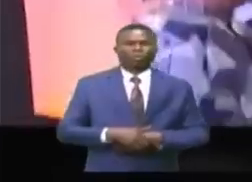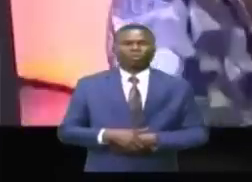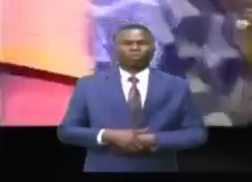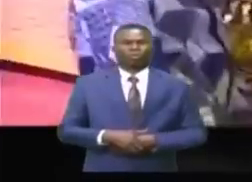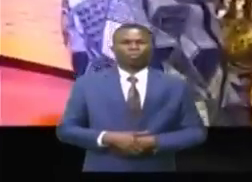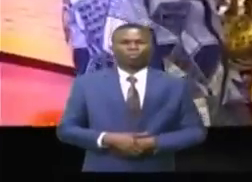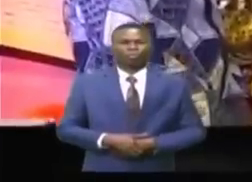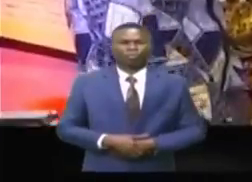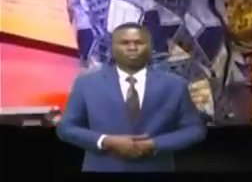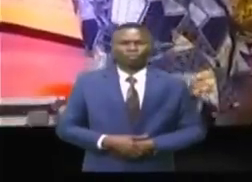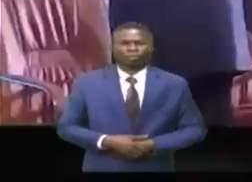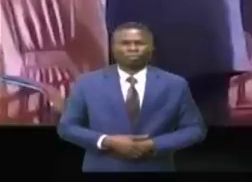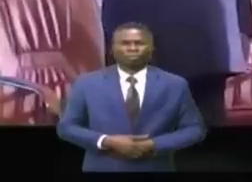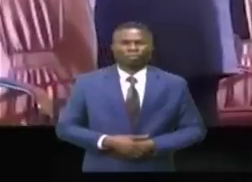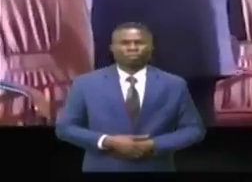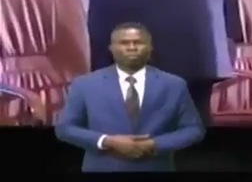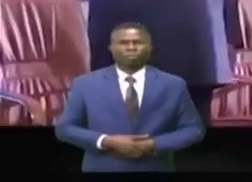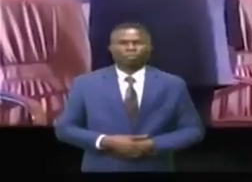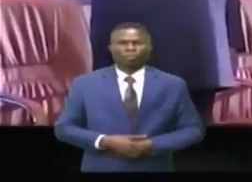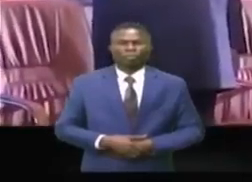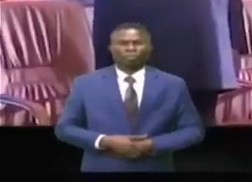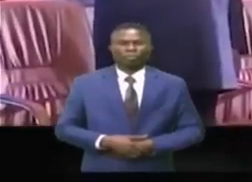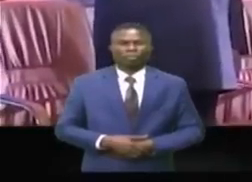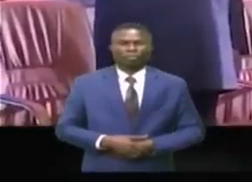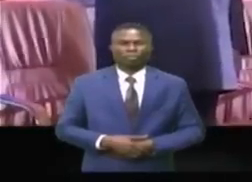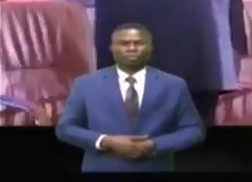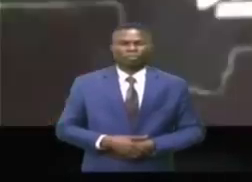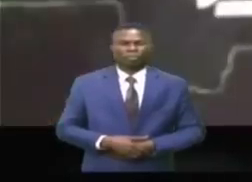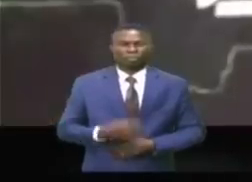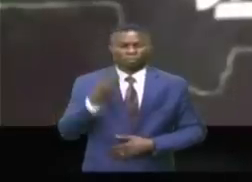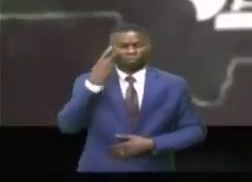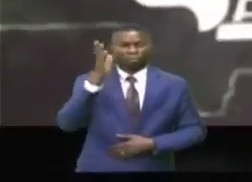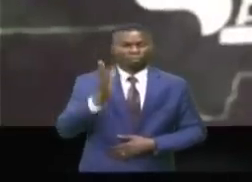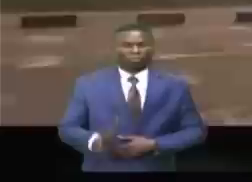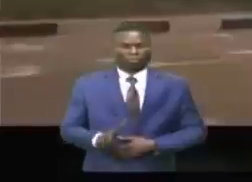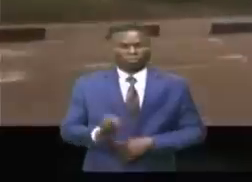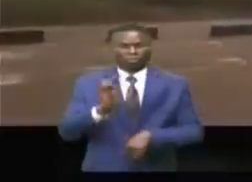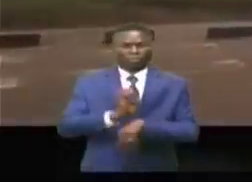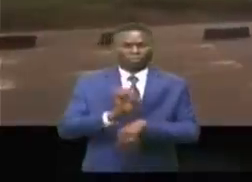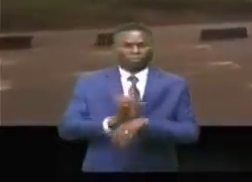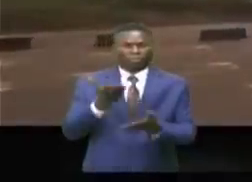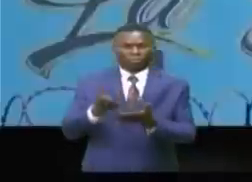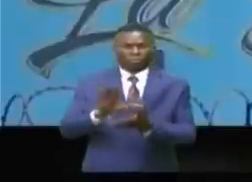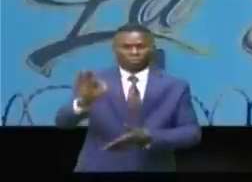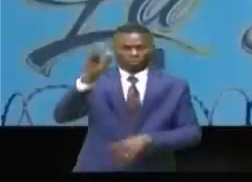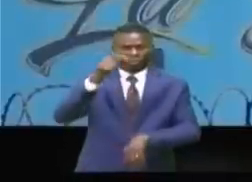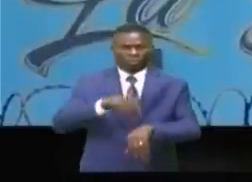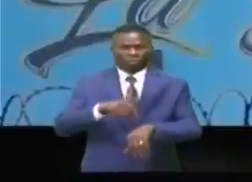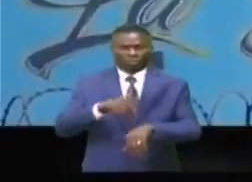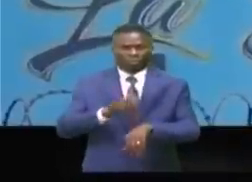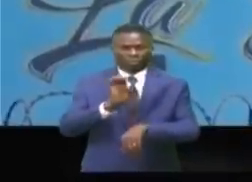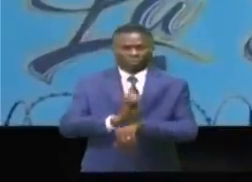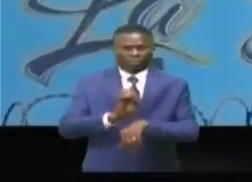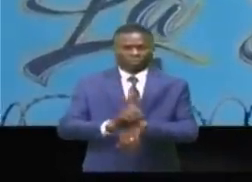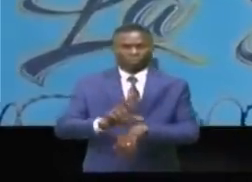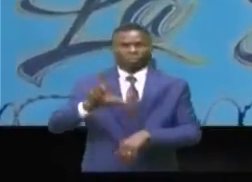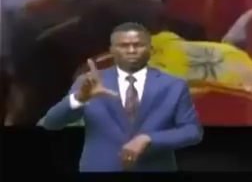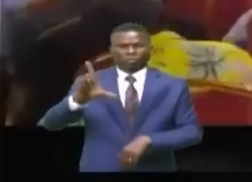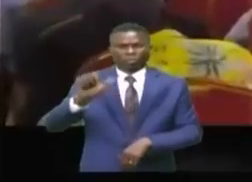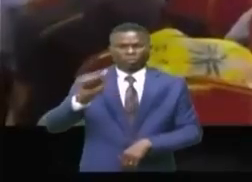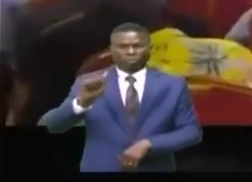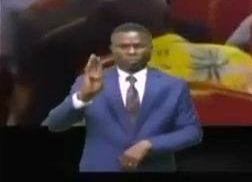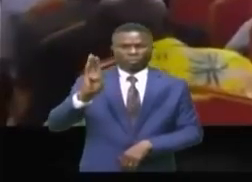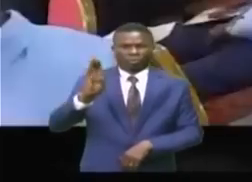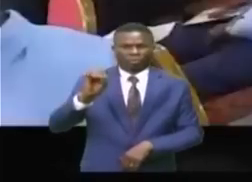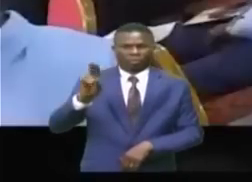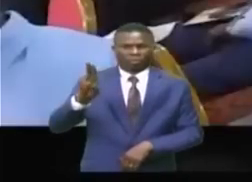le professeur pasteur Israël Nsembe Loyela, visionnaire de l'ONG Goshen, a choisi le temple de l'église La Borne pour la tenue de